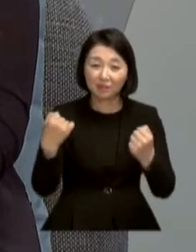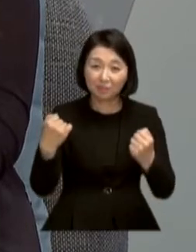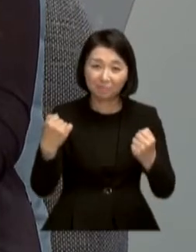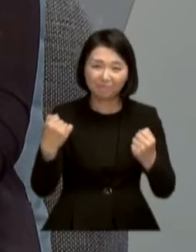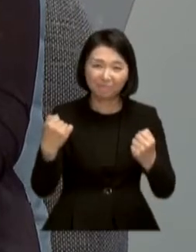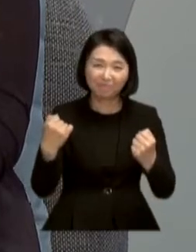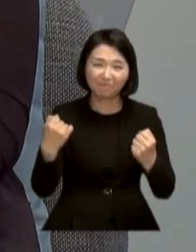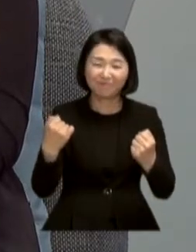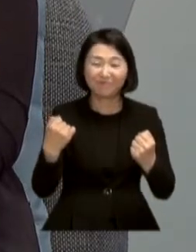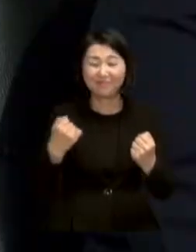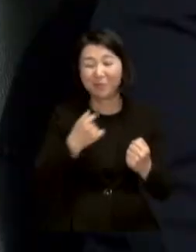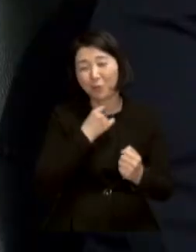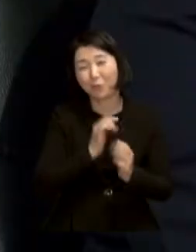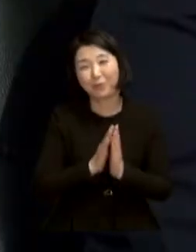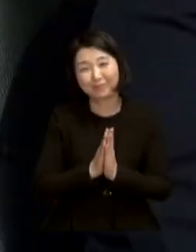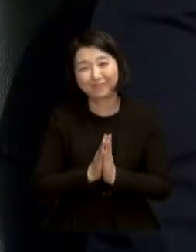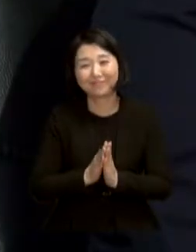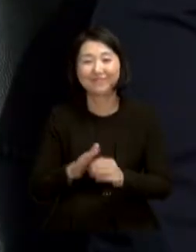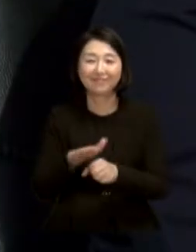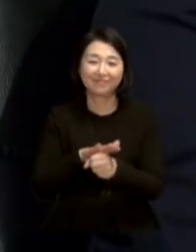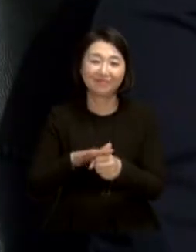사랑합니다.